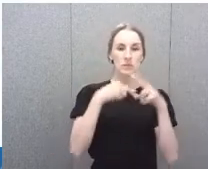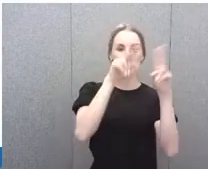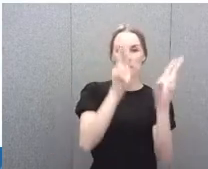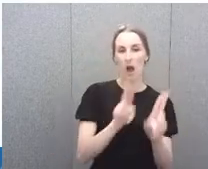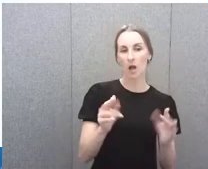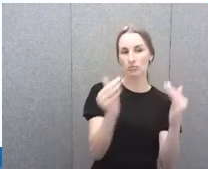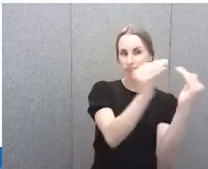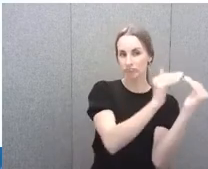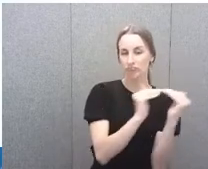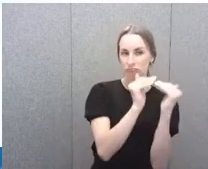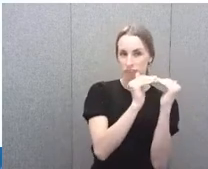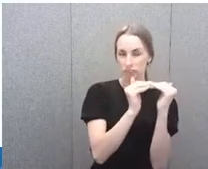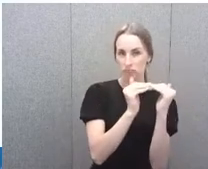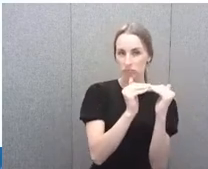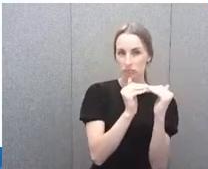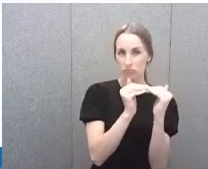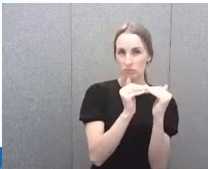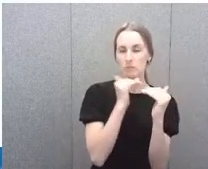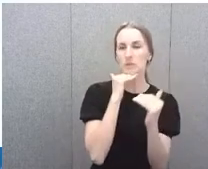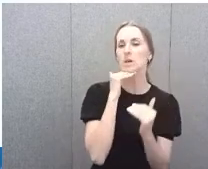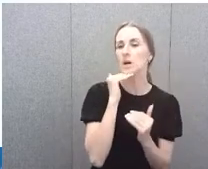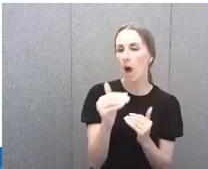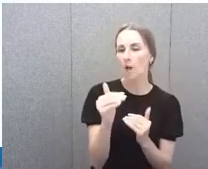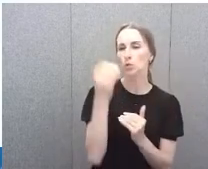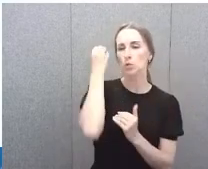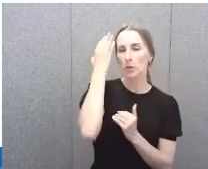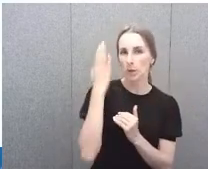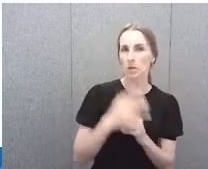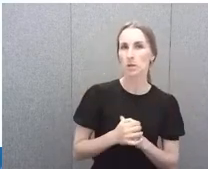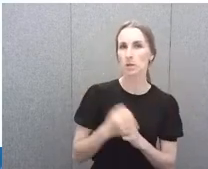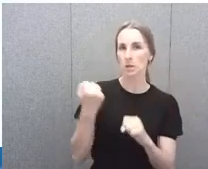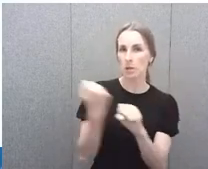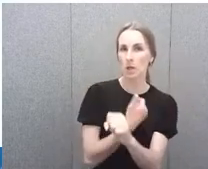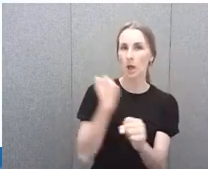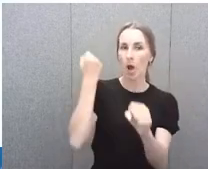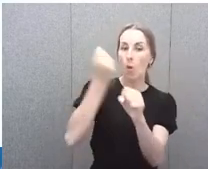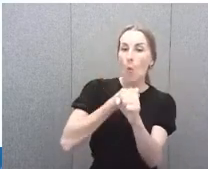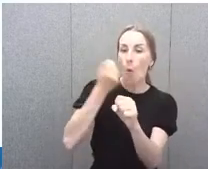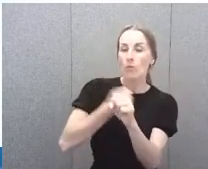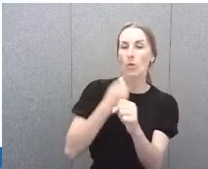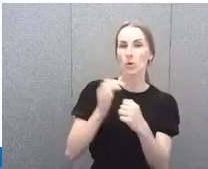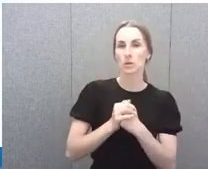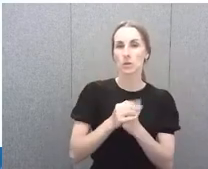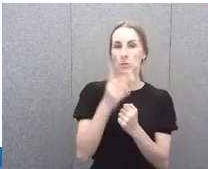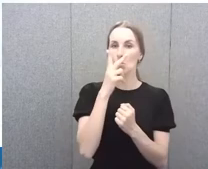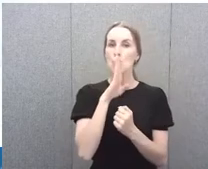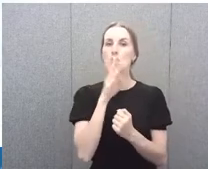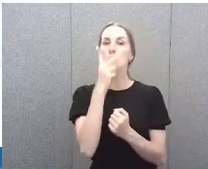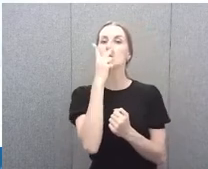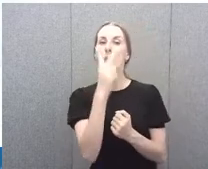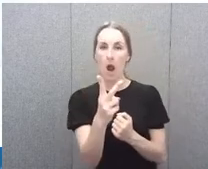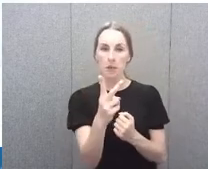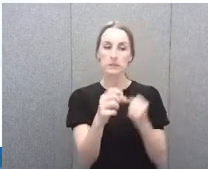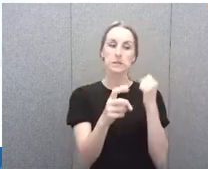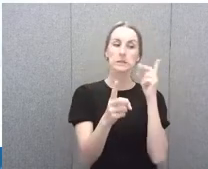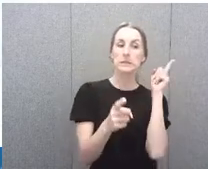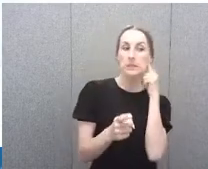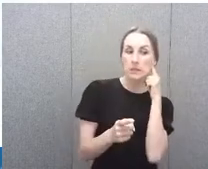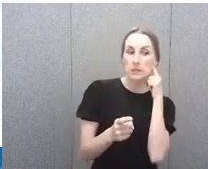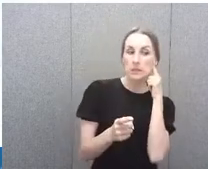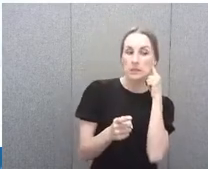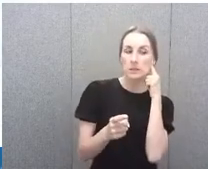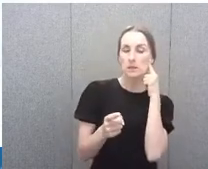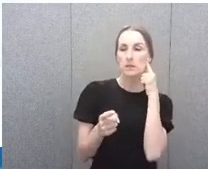что на международном уровне очень ясно пришло понятие о том, что надо бороться за то, чтобы женщины были видны